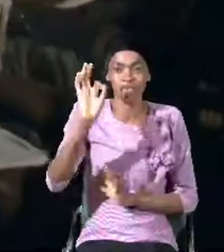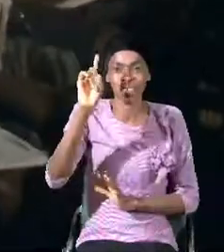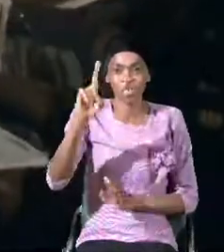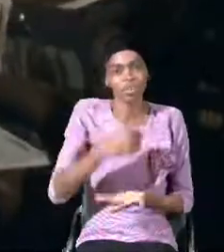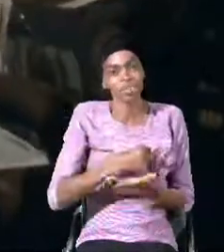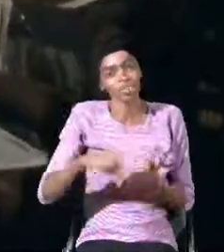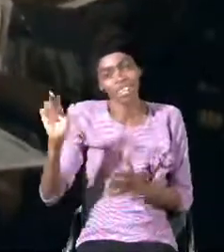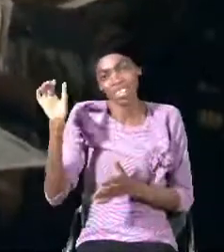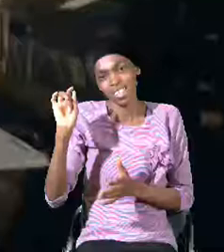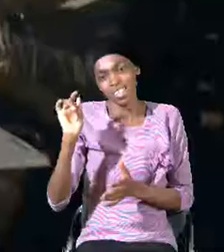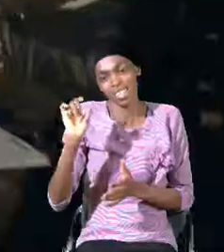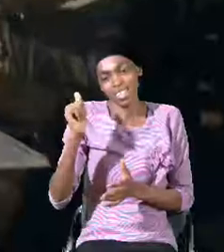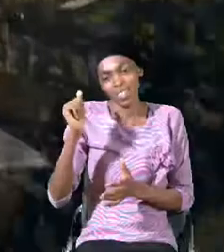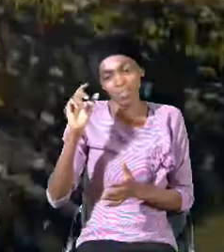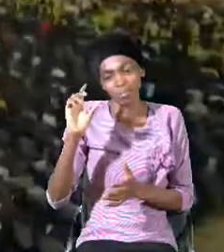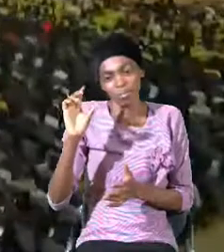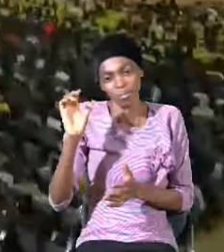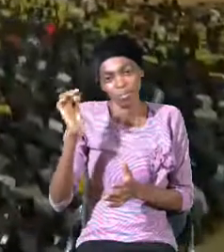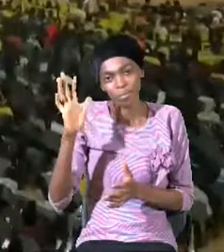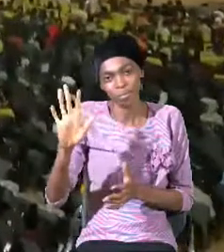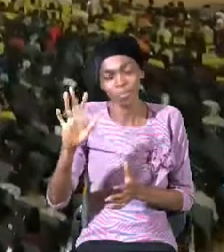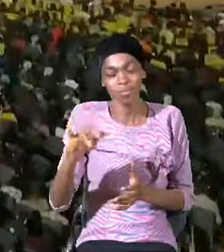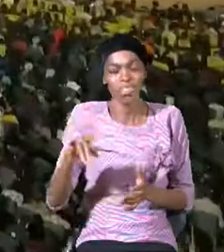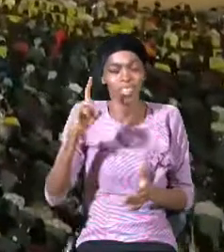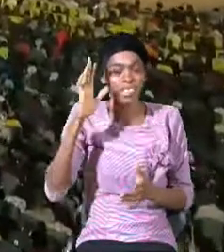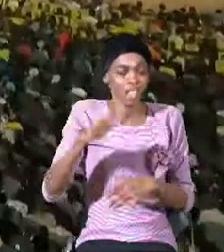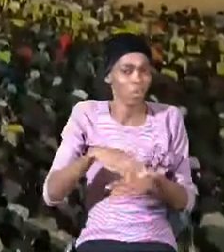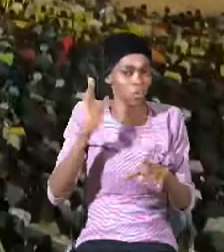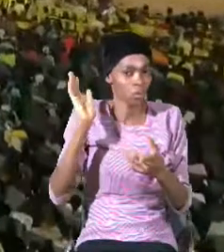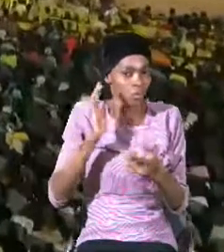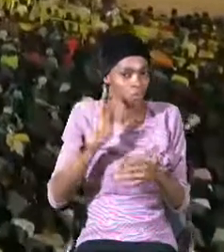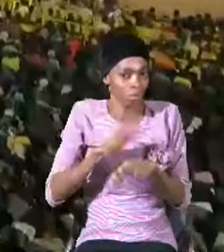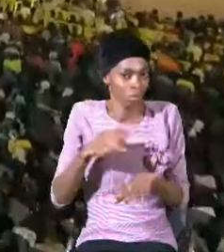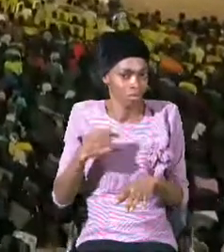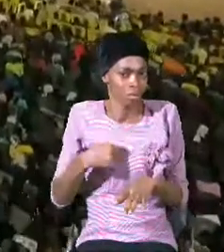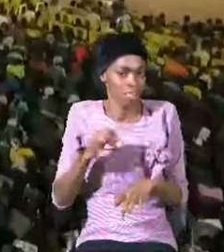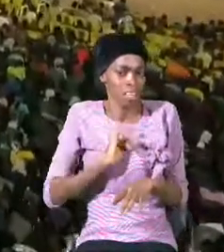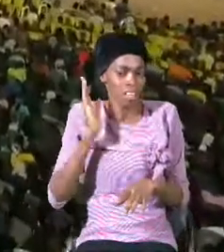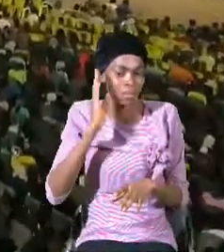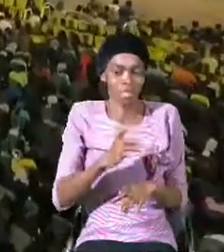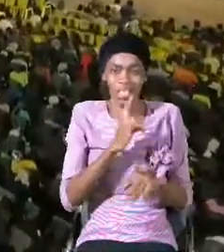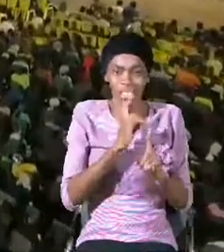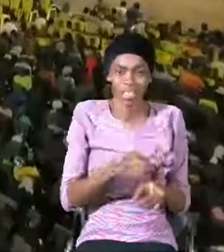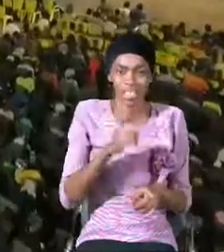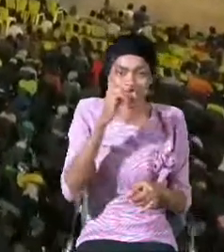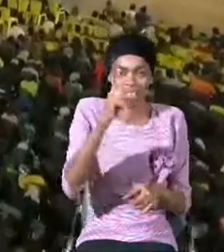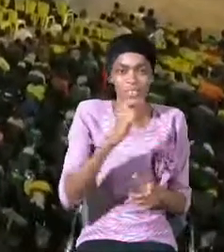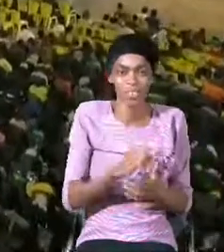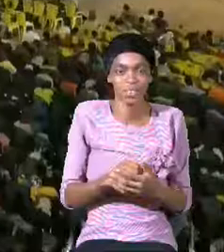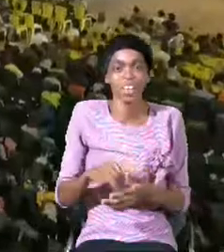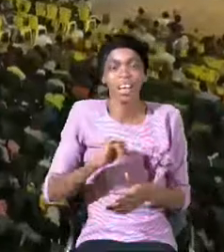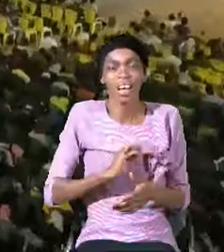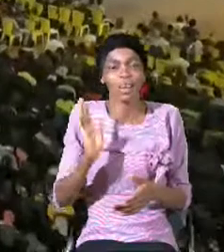Il m'invoquera et je lui répondrai. Je serai avec lui dans la détresse. Tu n'es plus